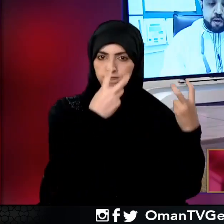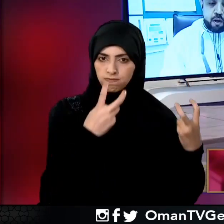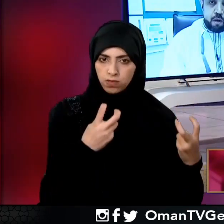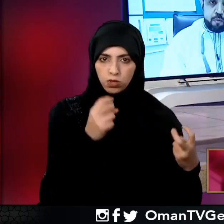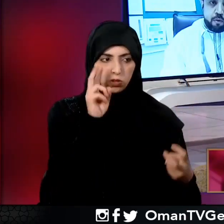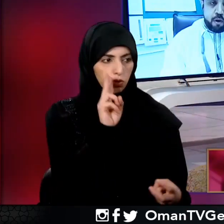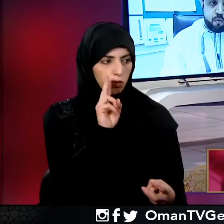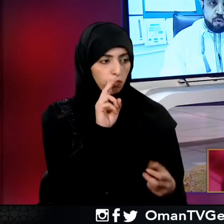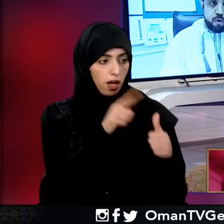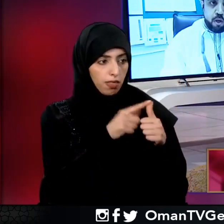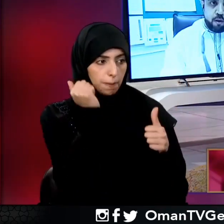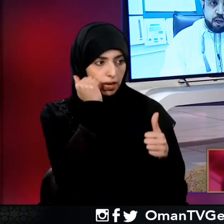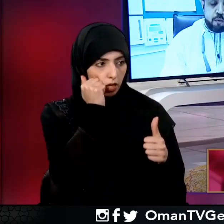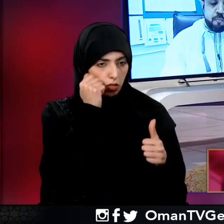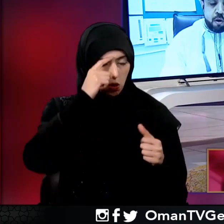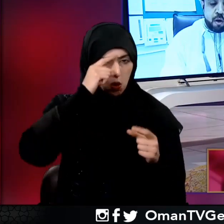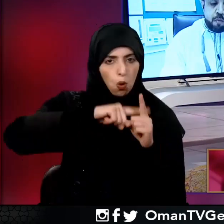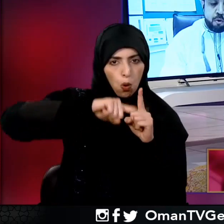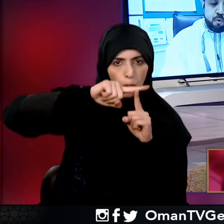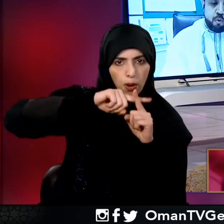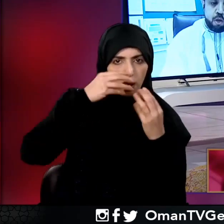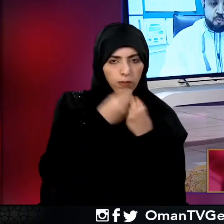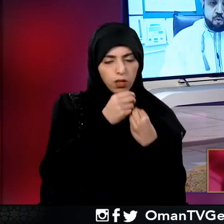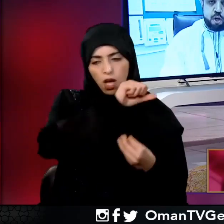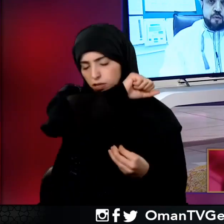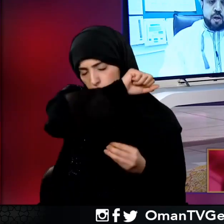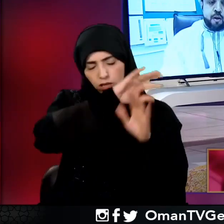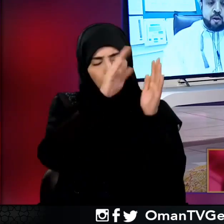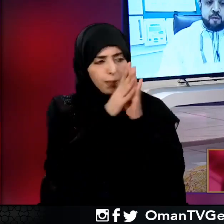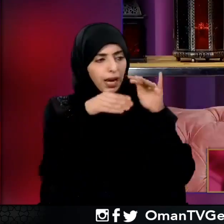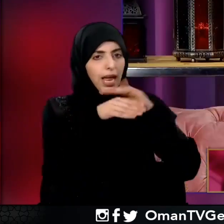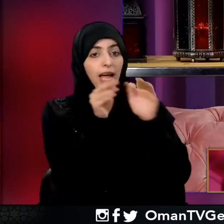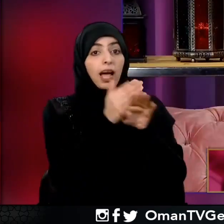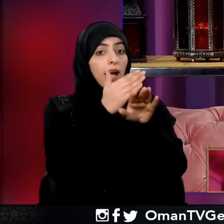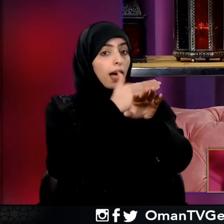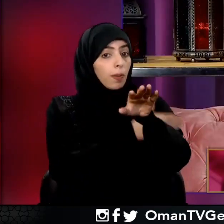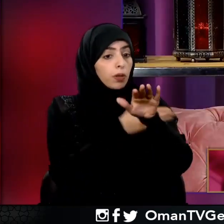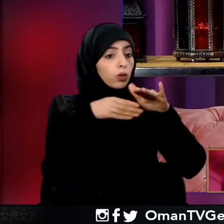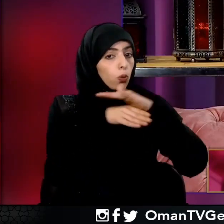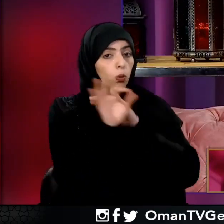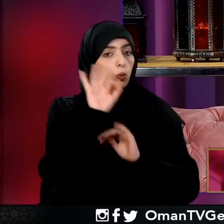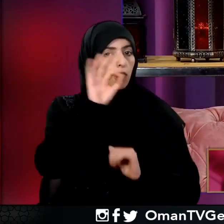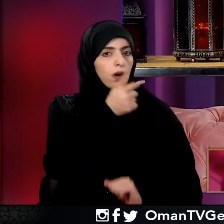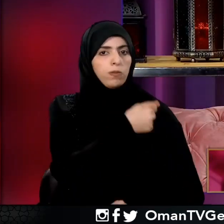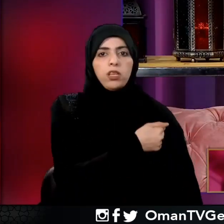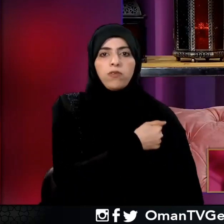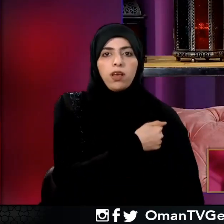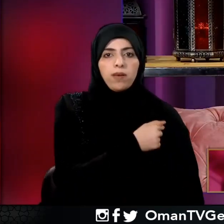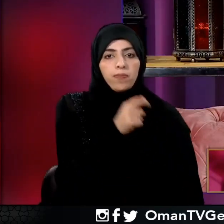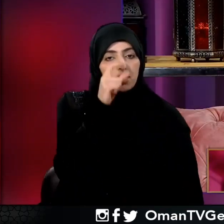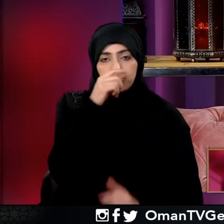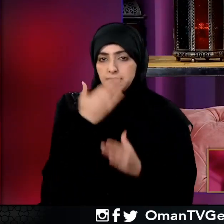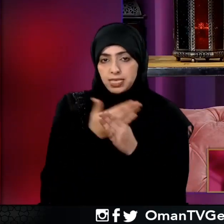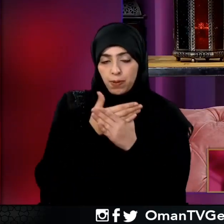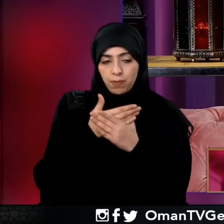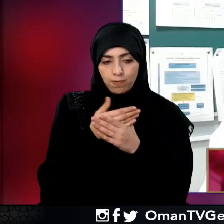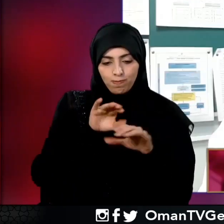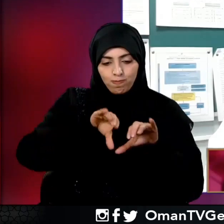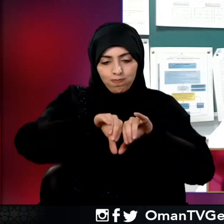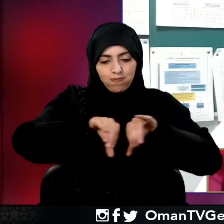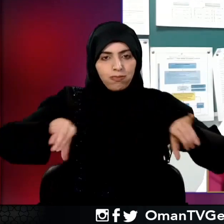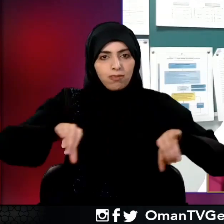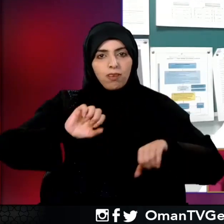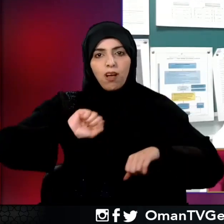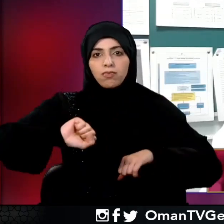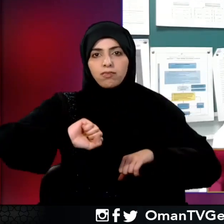فرز المرضى ومعاينتهم قبل دخولهم المستشفى بهدف فصلهم عن